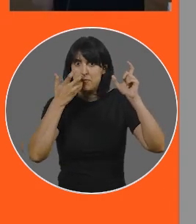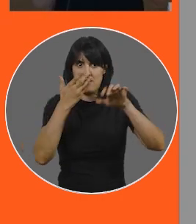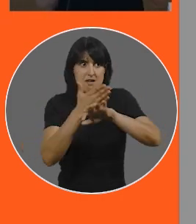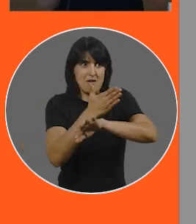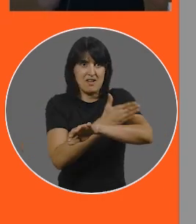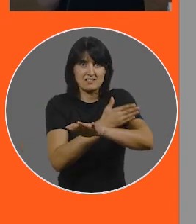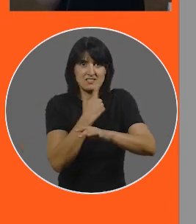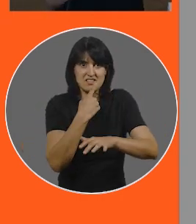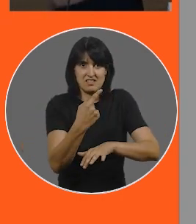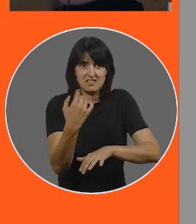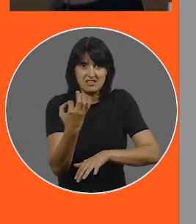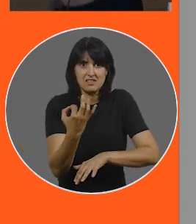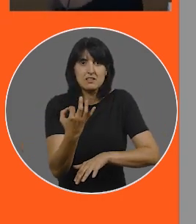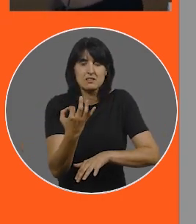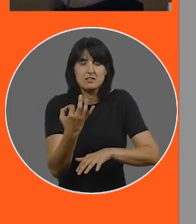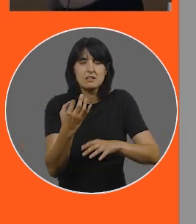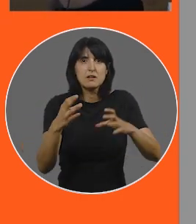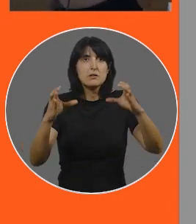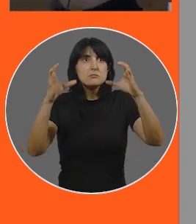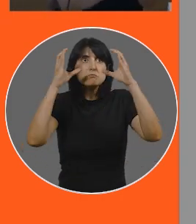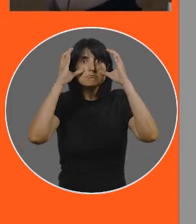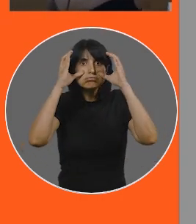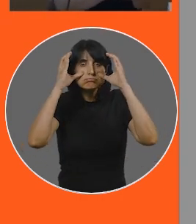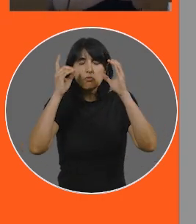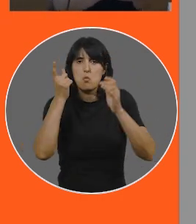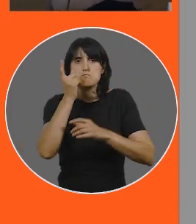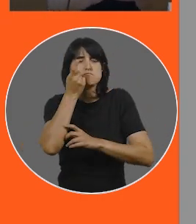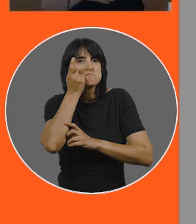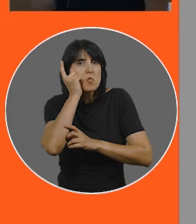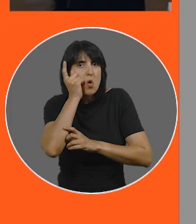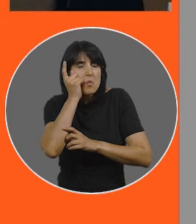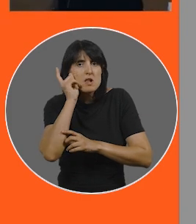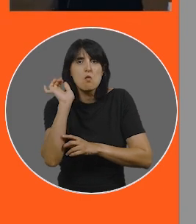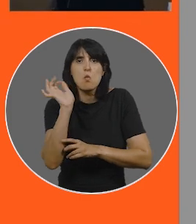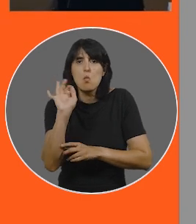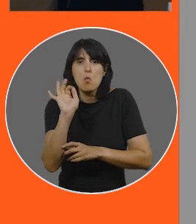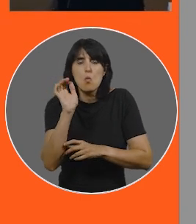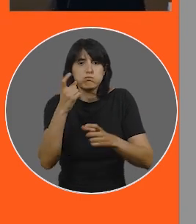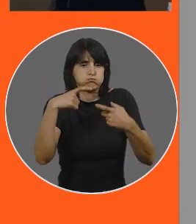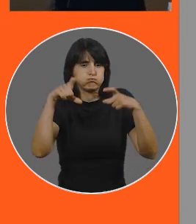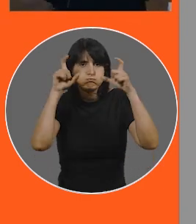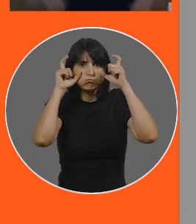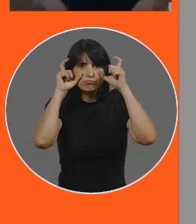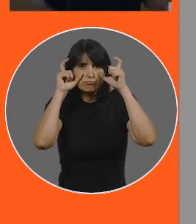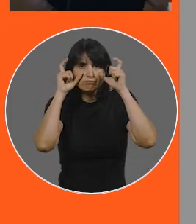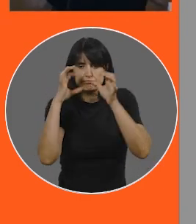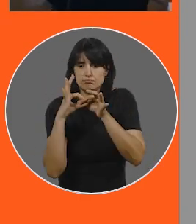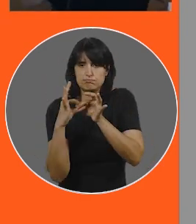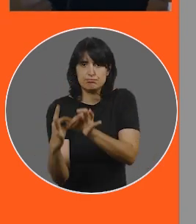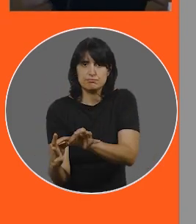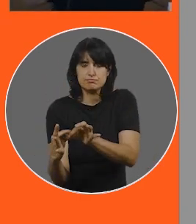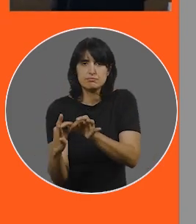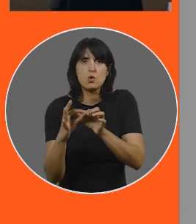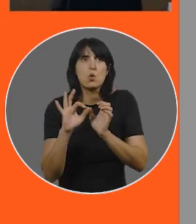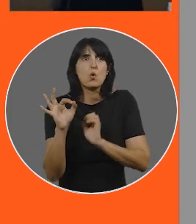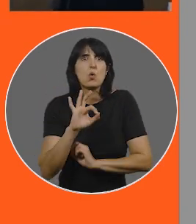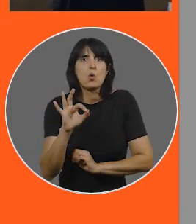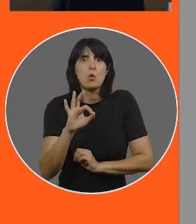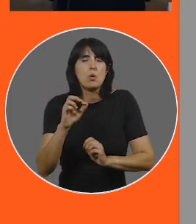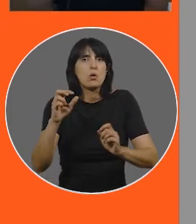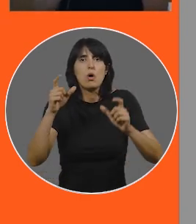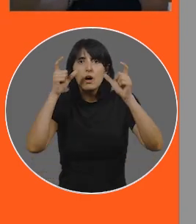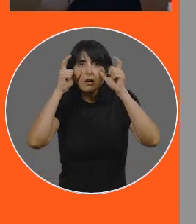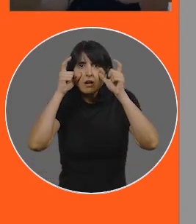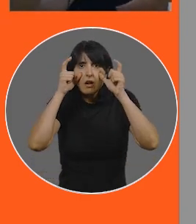d'Apple. Pots veure-ho amb el YouTube, pots veure-ho en el teu mòbil, et pots posar el teu mòbil amb unes ulleres de paper, pots